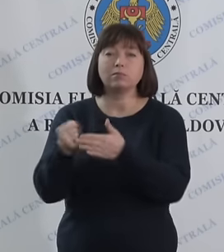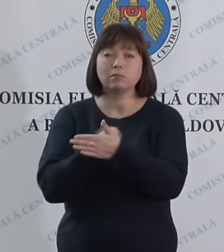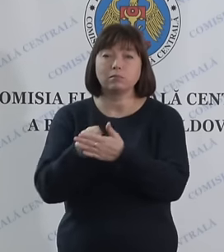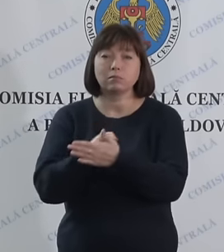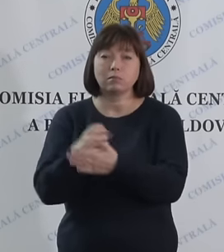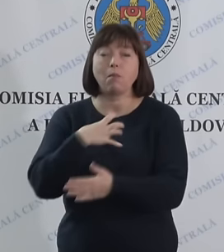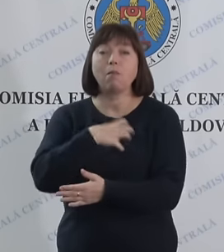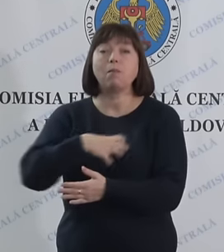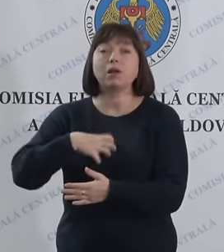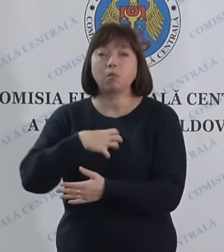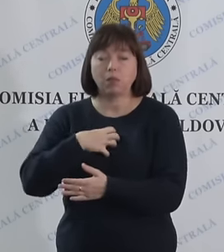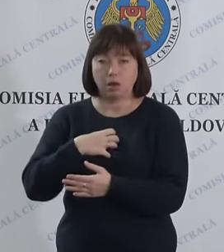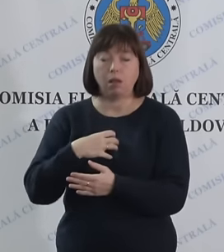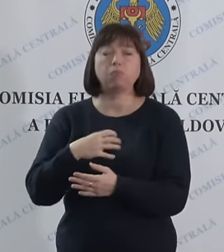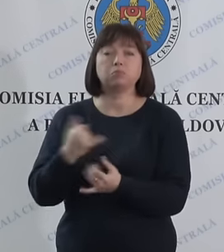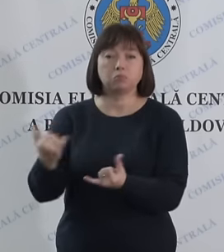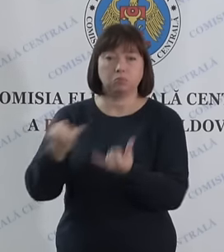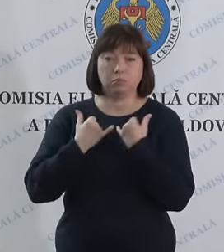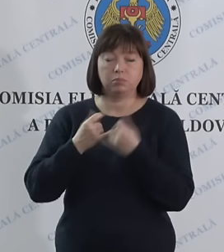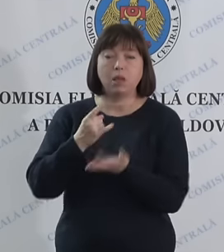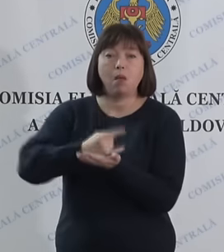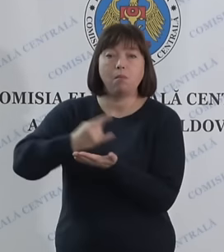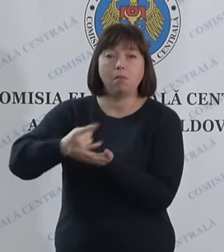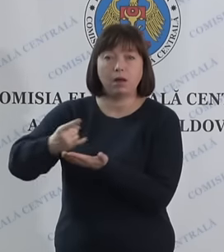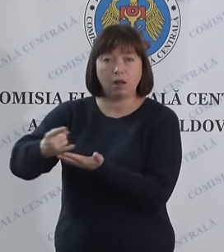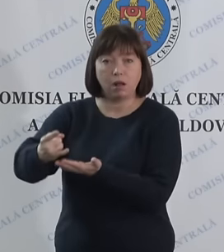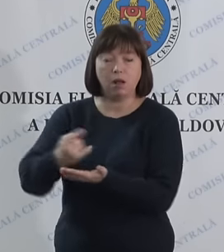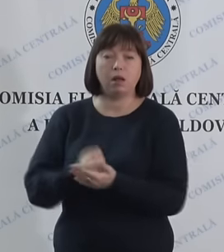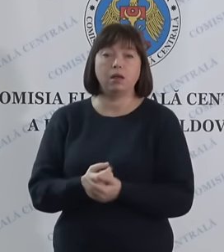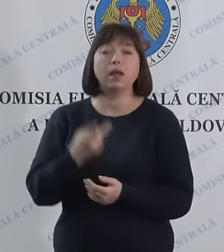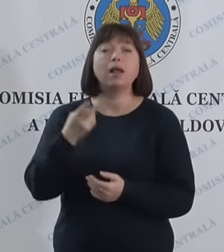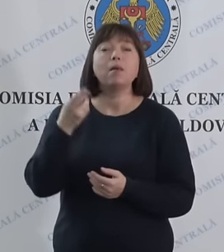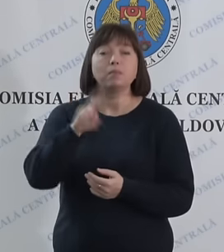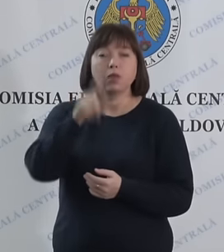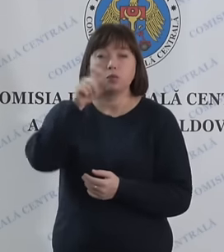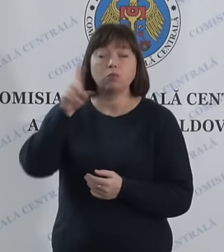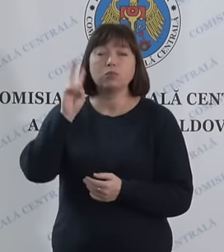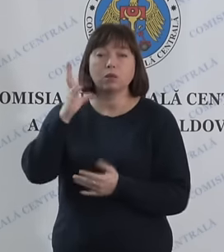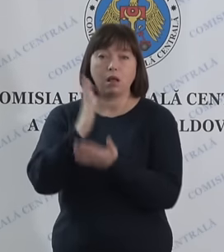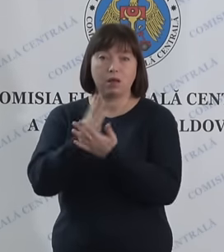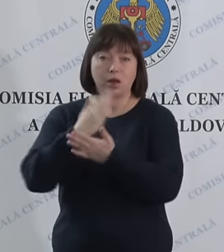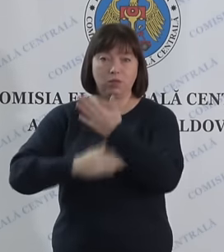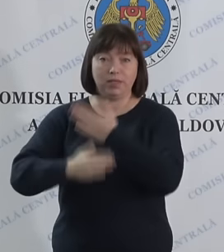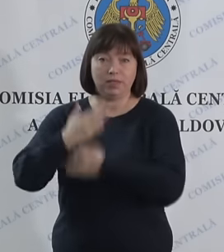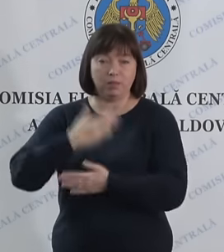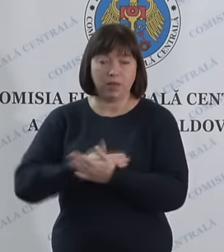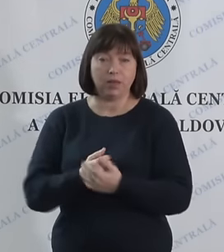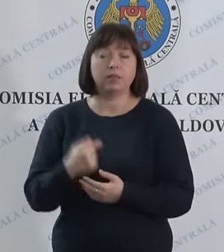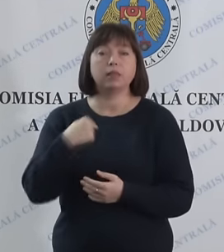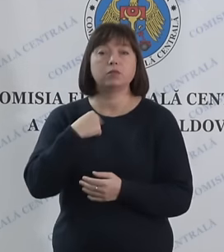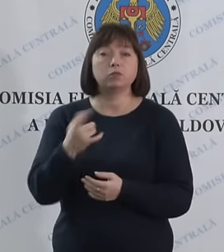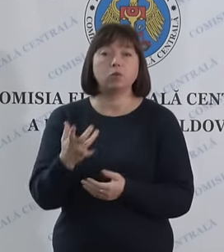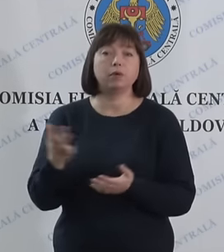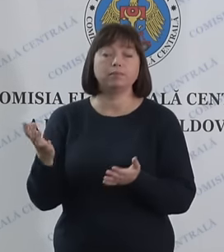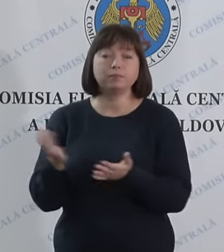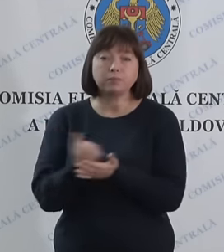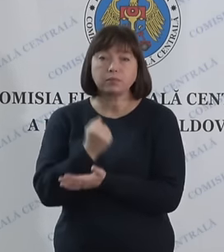primăria a amenajat și o parcare dedicată pentru persoane cu dizabilități. Am identificat